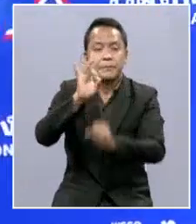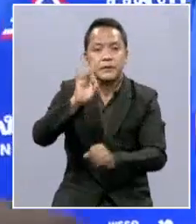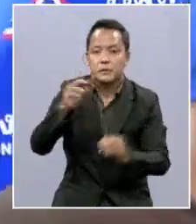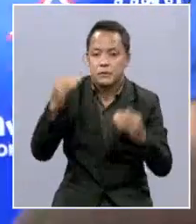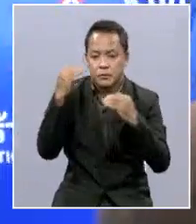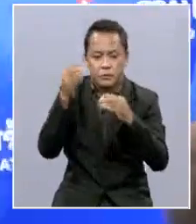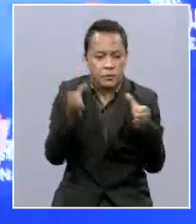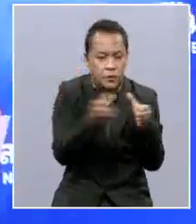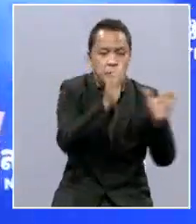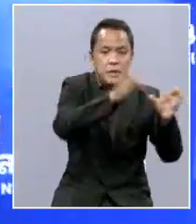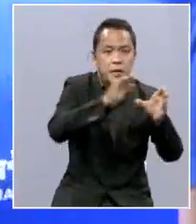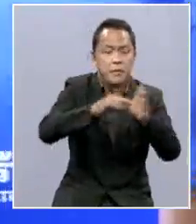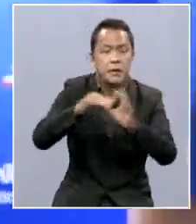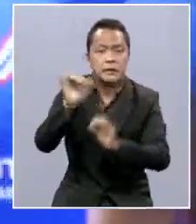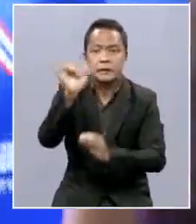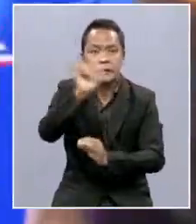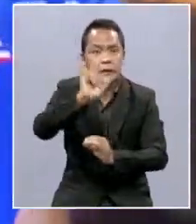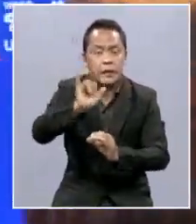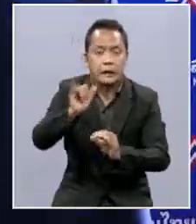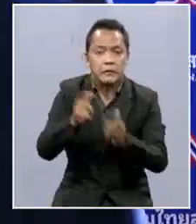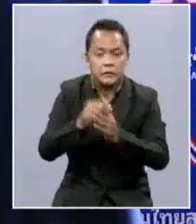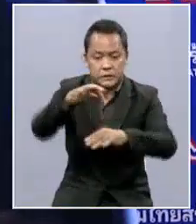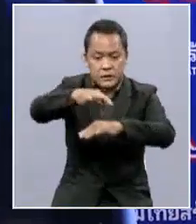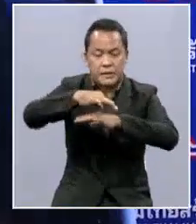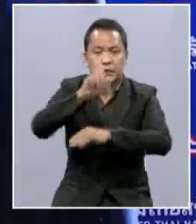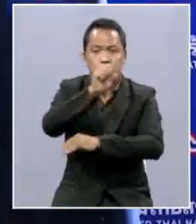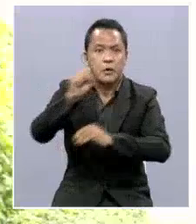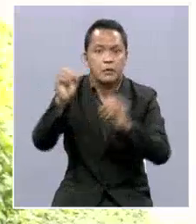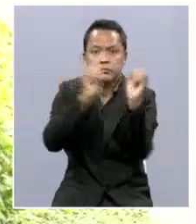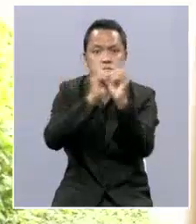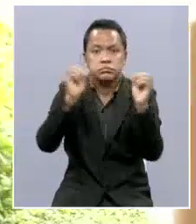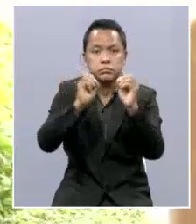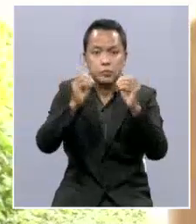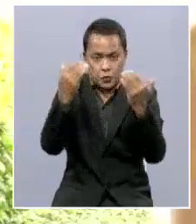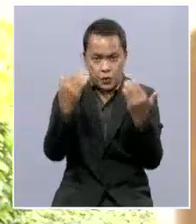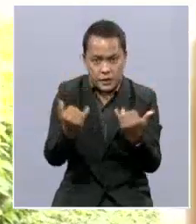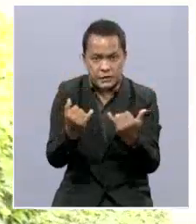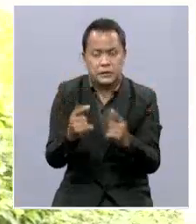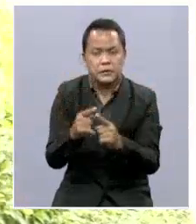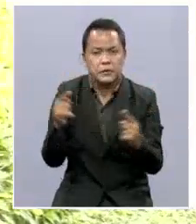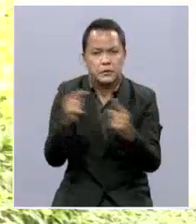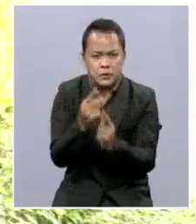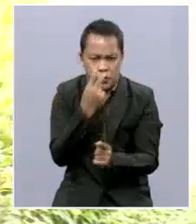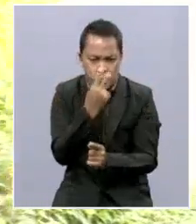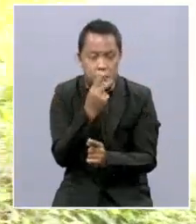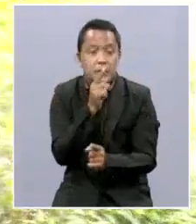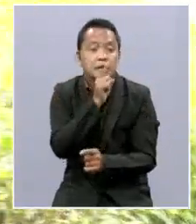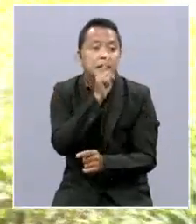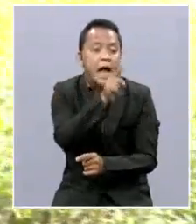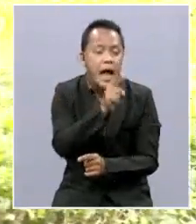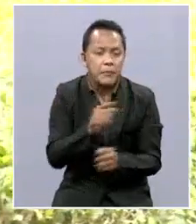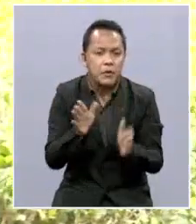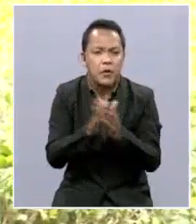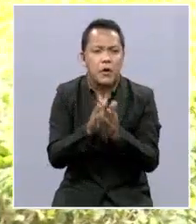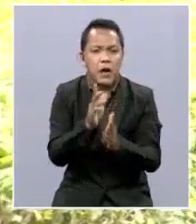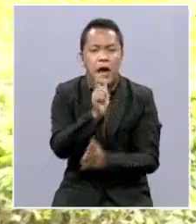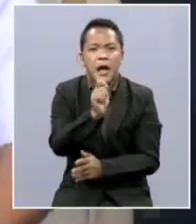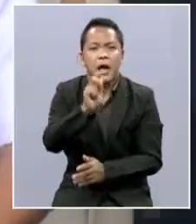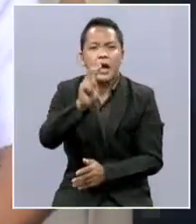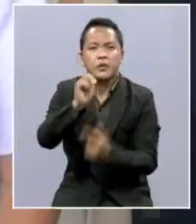สังกัดพรรคไหนเลยนะคะแล้วก็ไม่ได้ดำรงตำแหน่งเป็นส.สแล้วประเด็นนี้แหละคุณผู้ชมก็มีคนไปถามความเห็นของคุณ